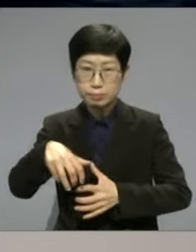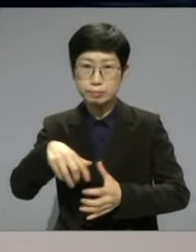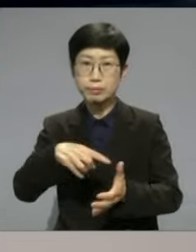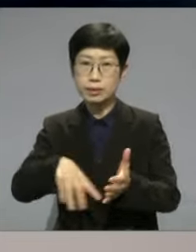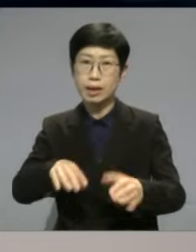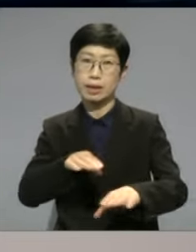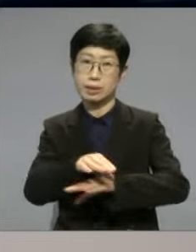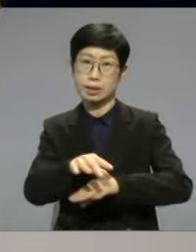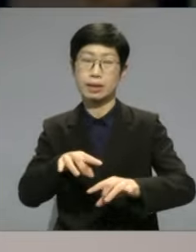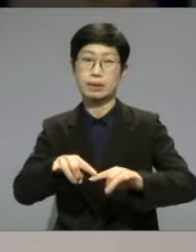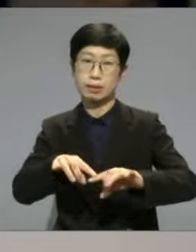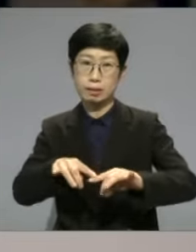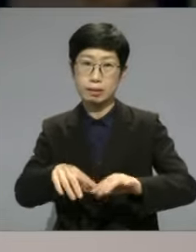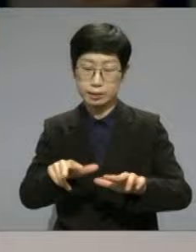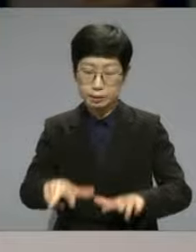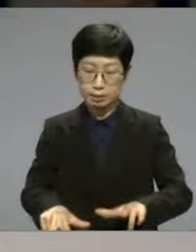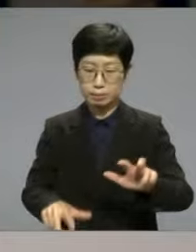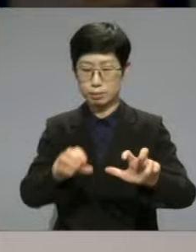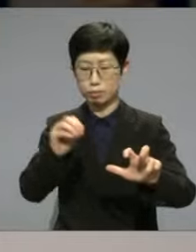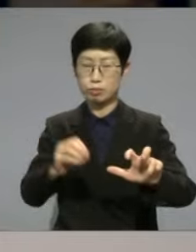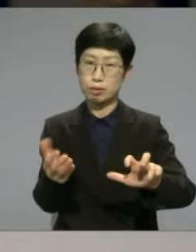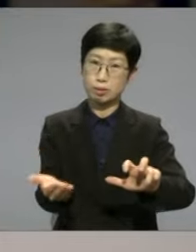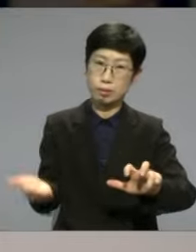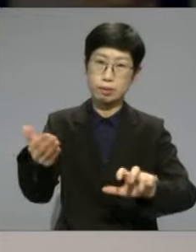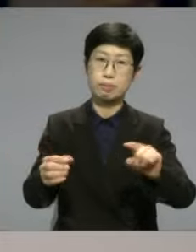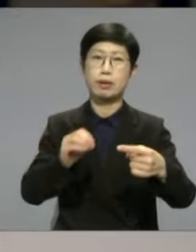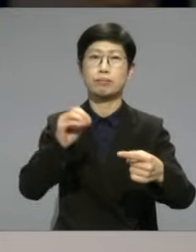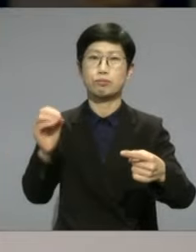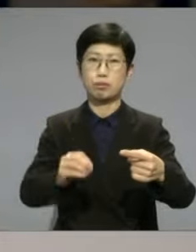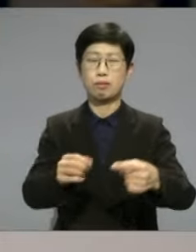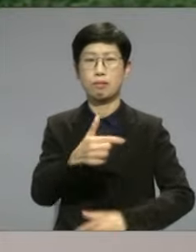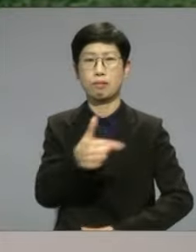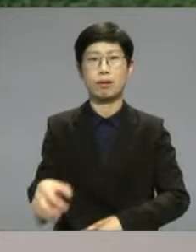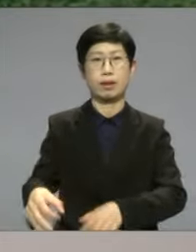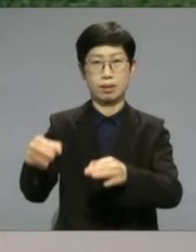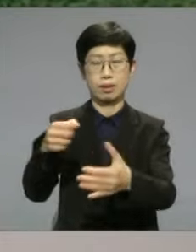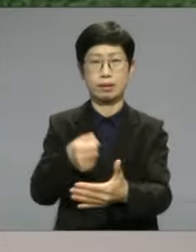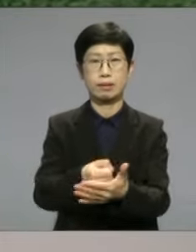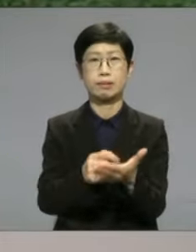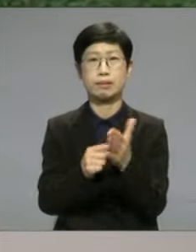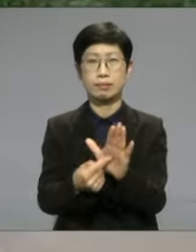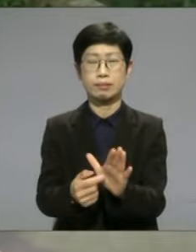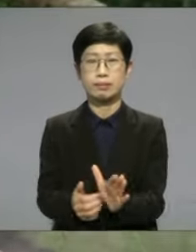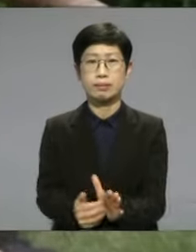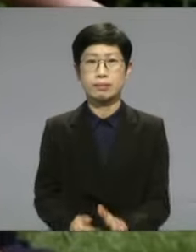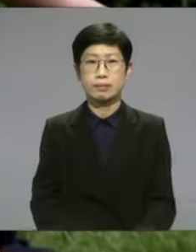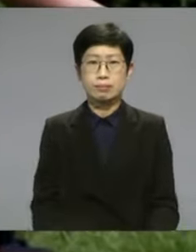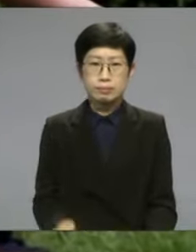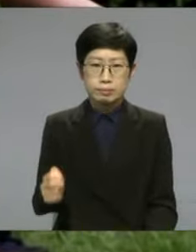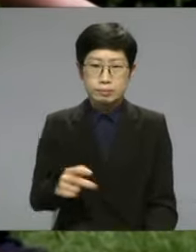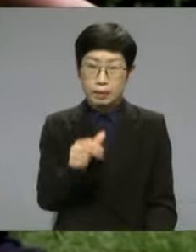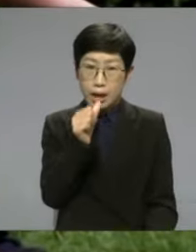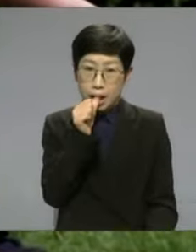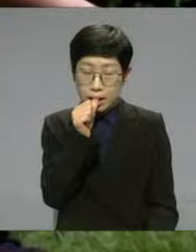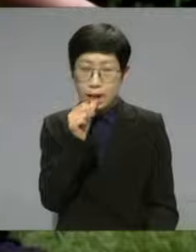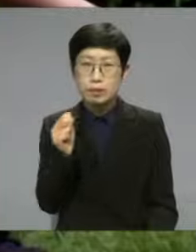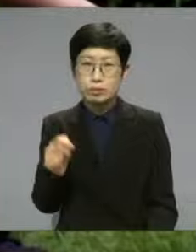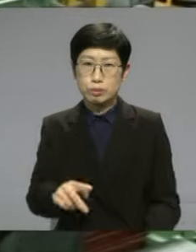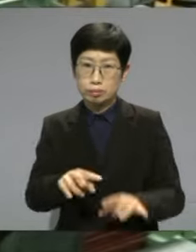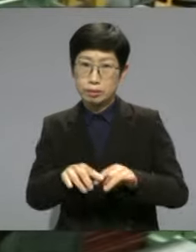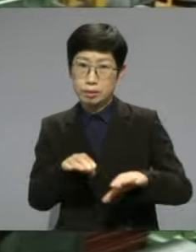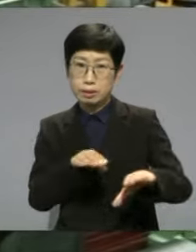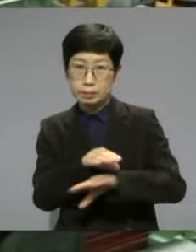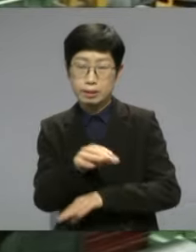관세를 현재 255% 100% 대폭 인상한다고 발표했습니다 또 철강 알루미늄과